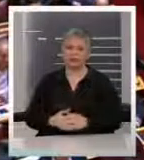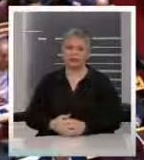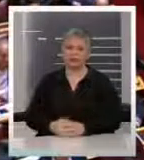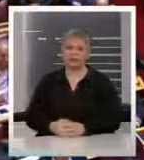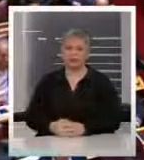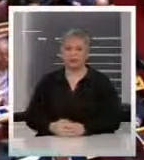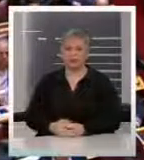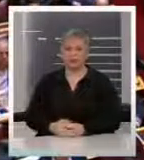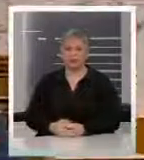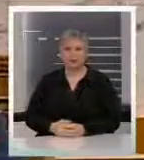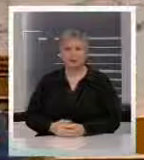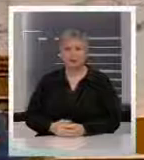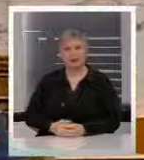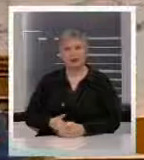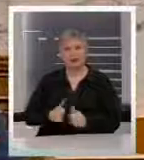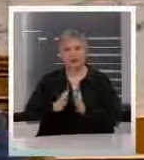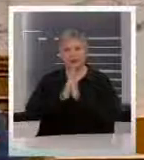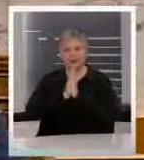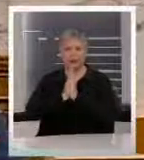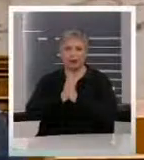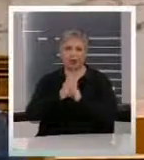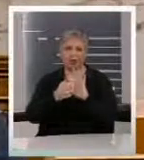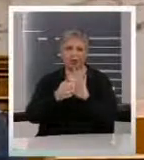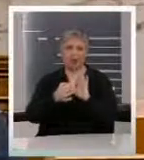Μάλιστα, εντάξει. Λοιπόν, παρακαλώ. Κύριε Πρόεδρε.